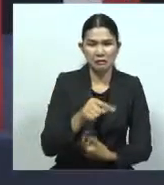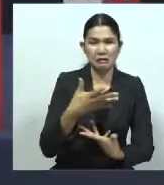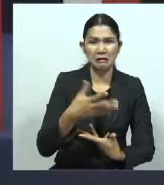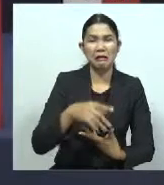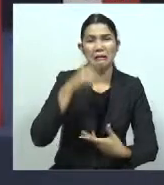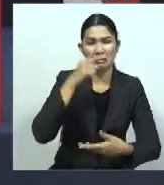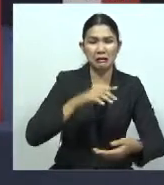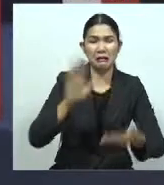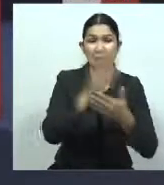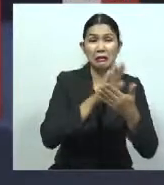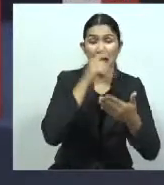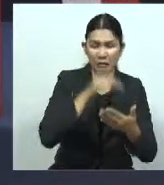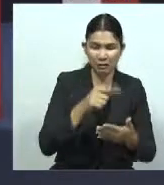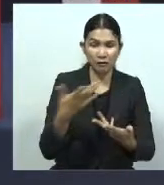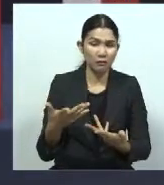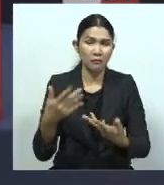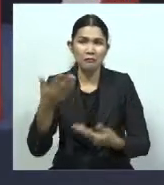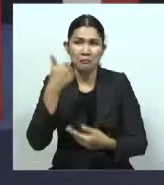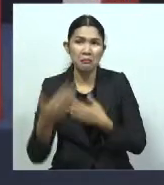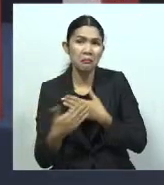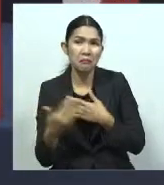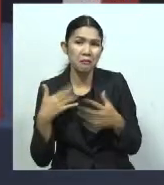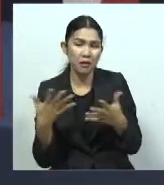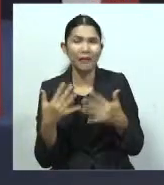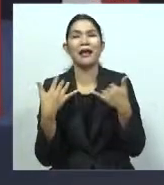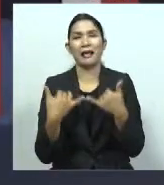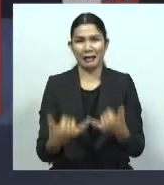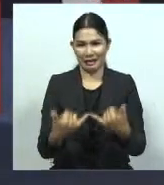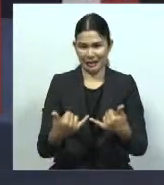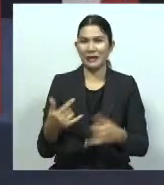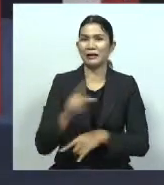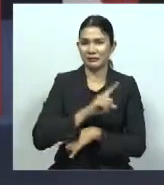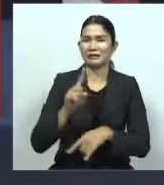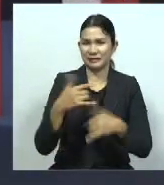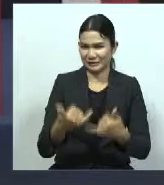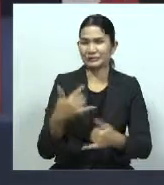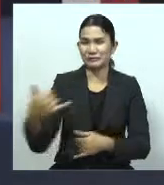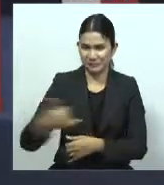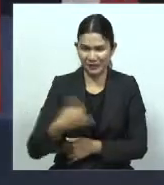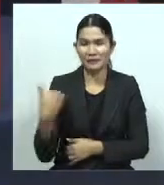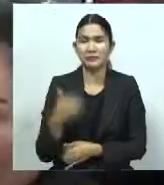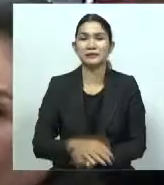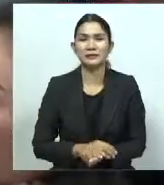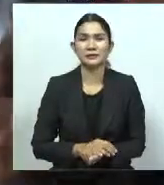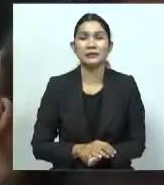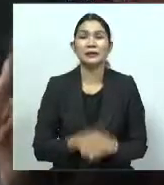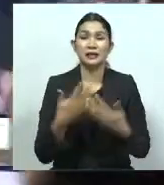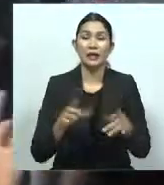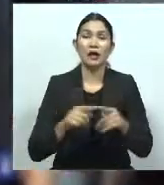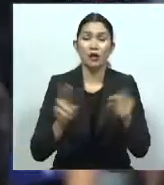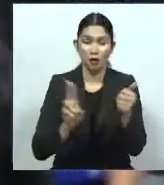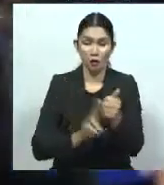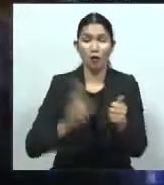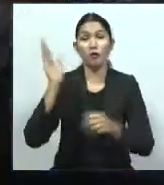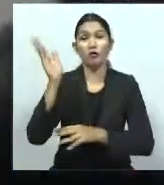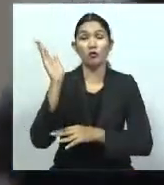ะ ก็ติดตามกันนะคะว่าผลจะออกมาเป็นอย่างไรร่วมหรือไม่ร่วม ครับ ด้านพลโทวีระชนสุคนธปฏิภาครองโฆ